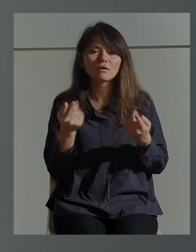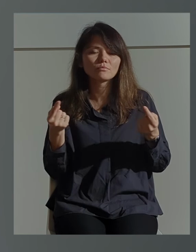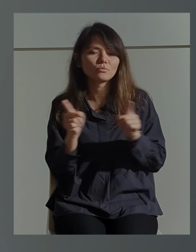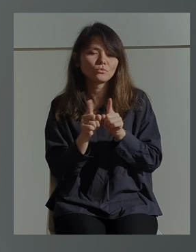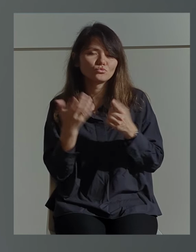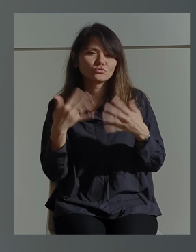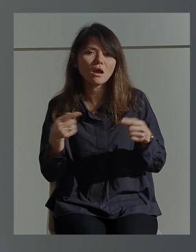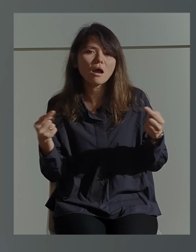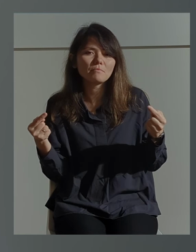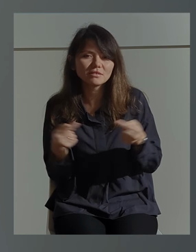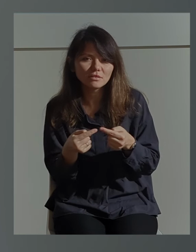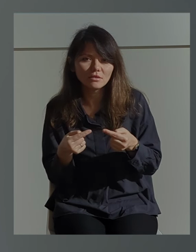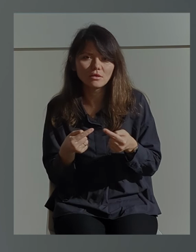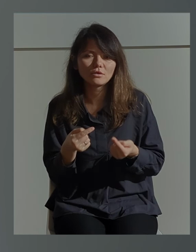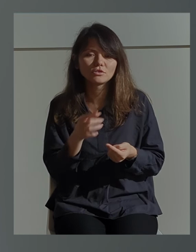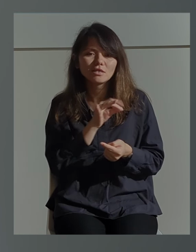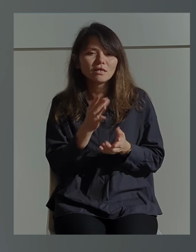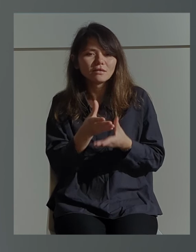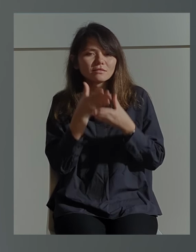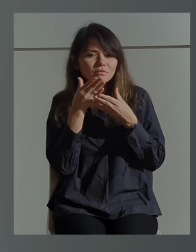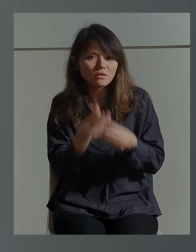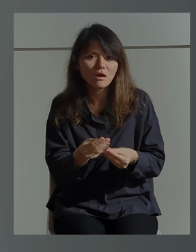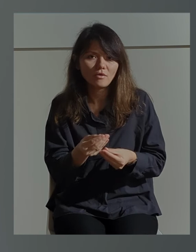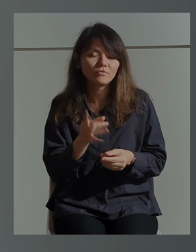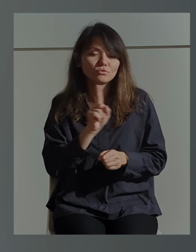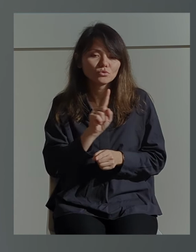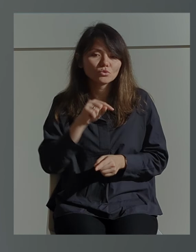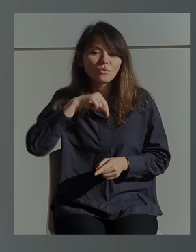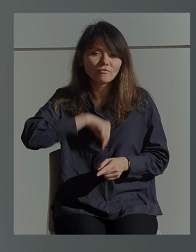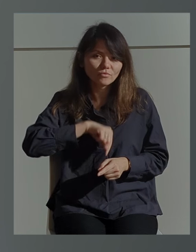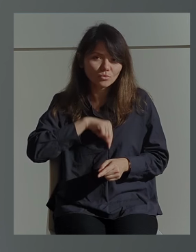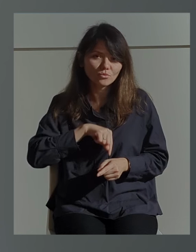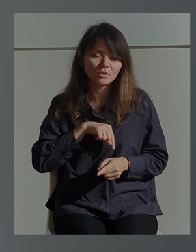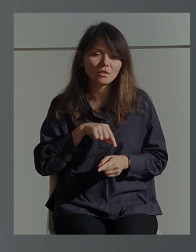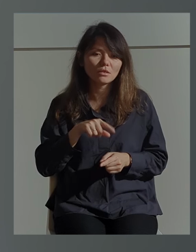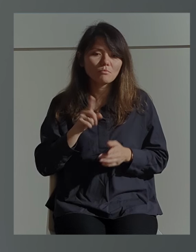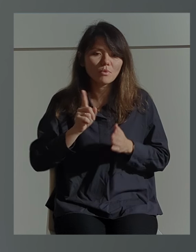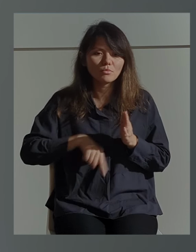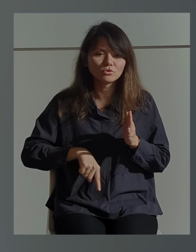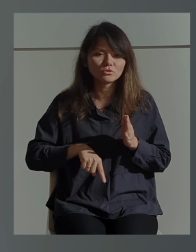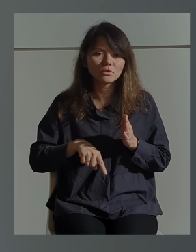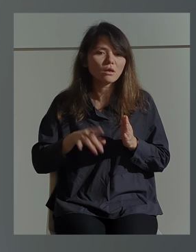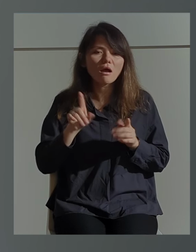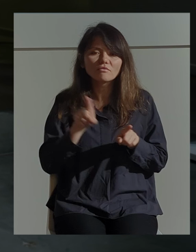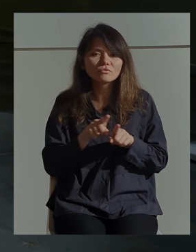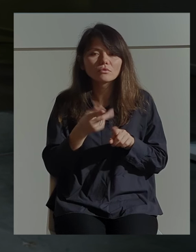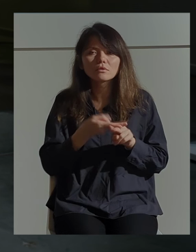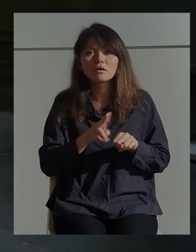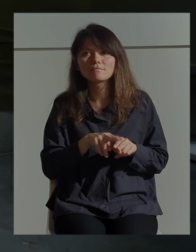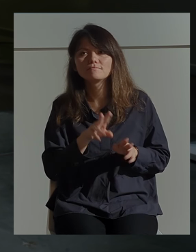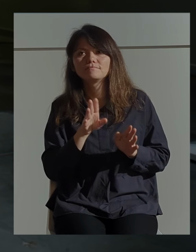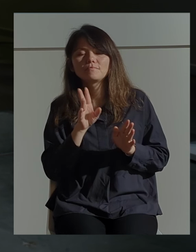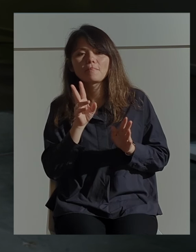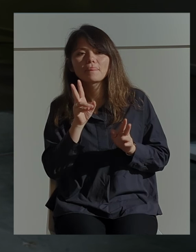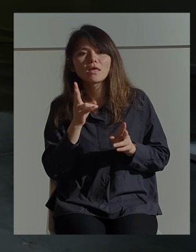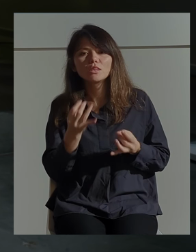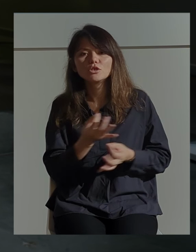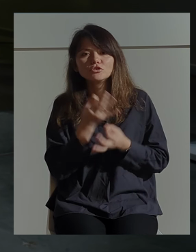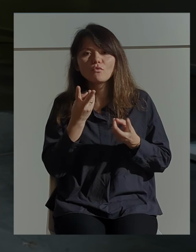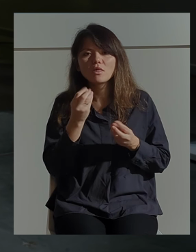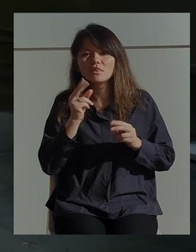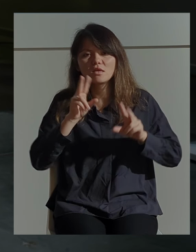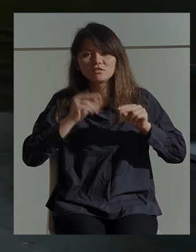определяющее подавляет настолько что внутреннее побуждение не значит уже ничего и в этом смысле он просто